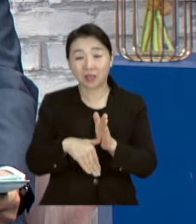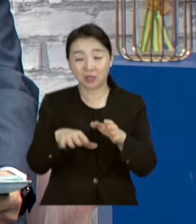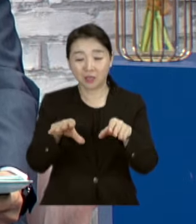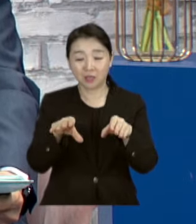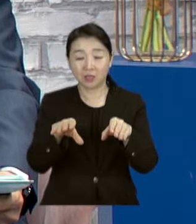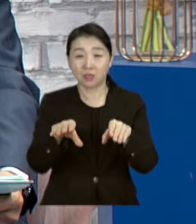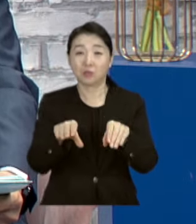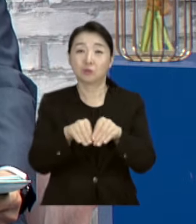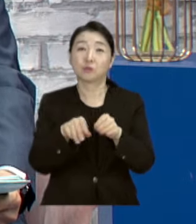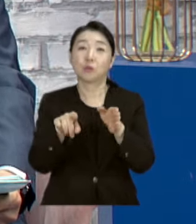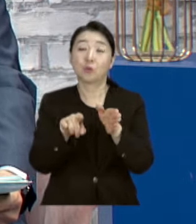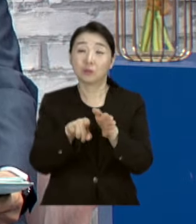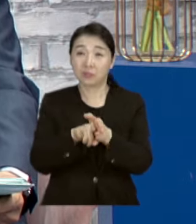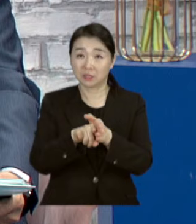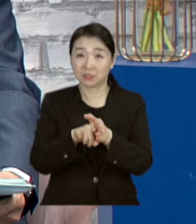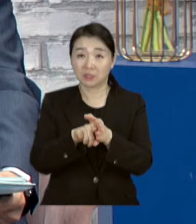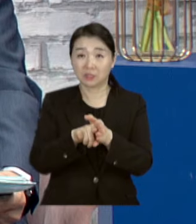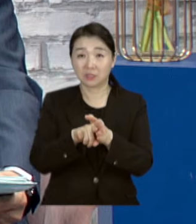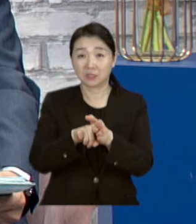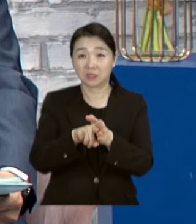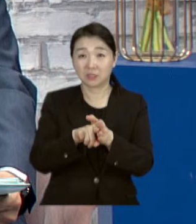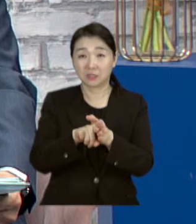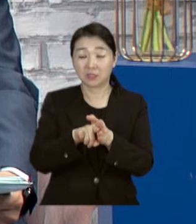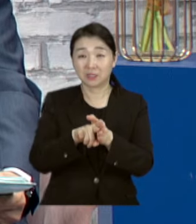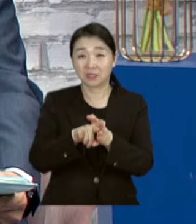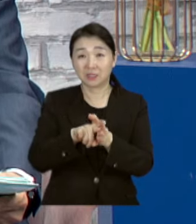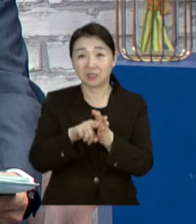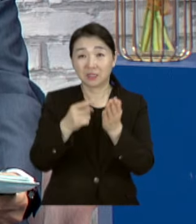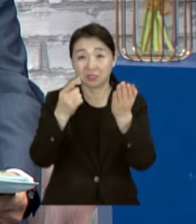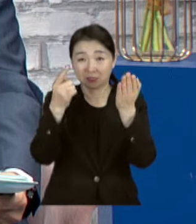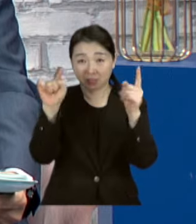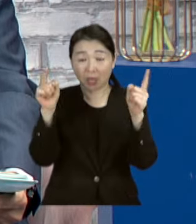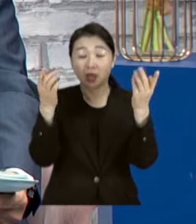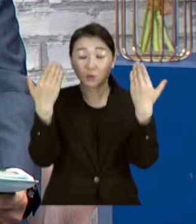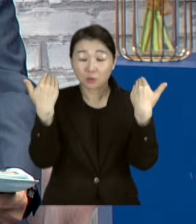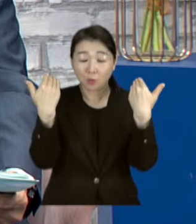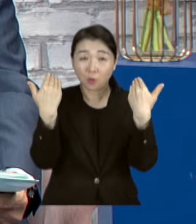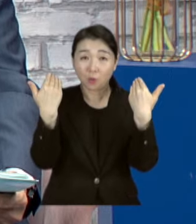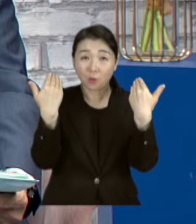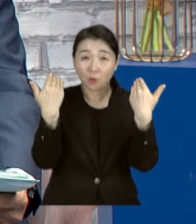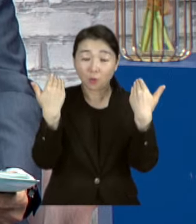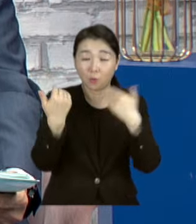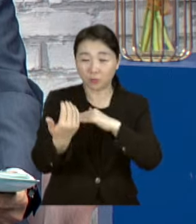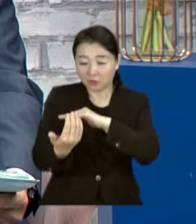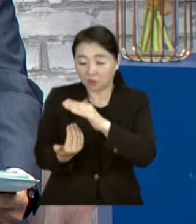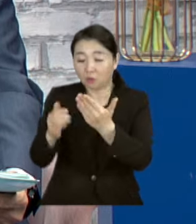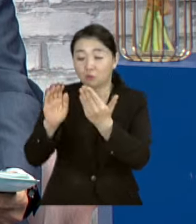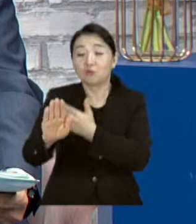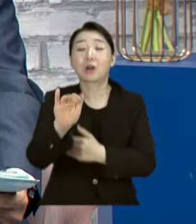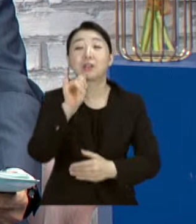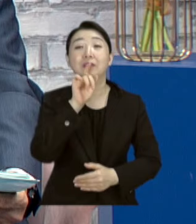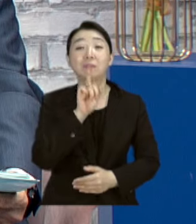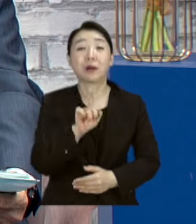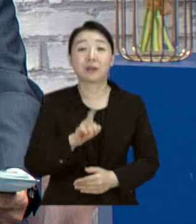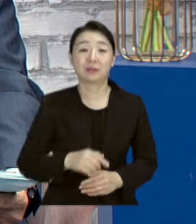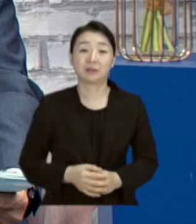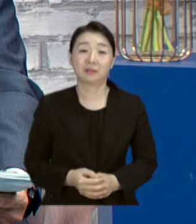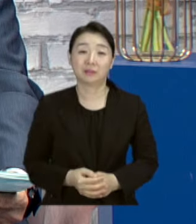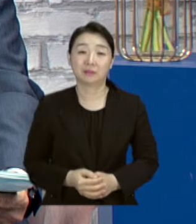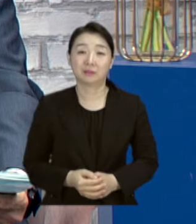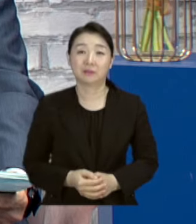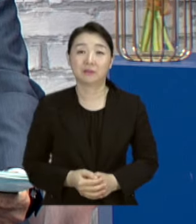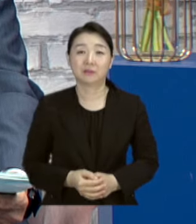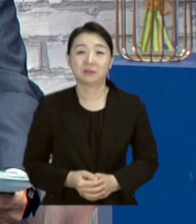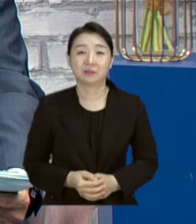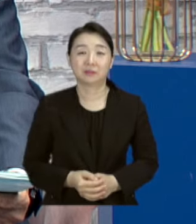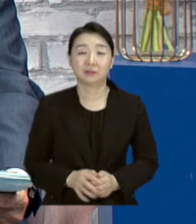내가 AD와 BC, 어, 네, BC가 나뉜다. 이런 그 순간이 있으셨다면서요. 예, 예. 걷다가